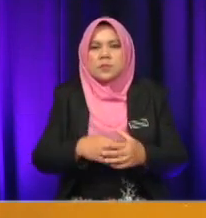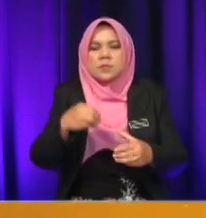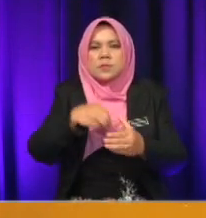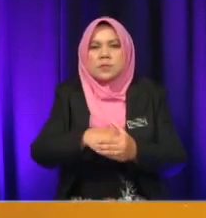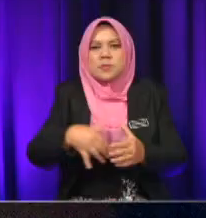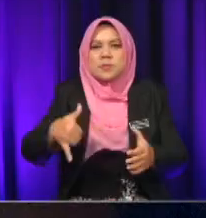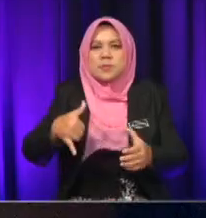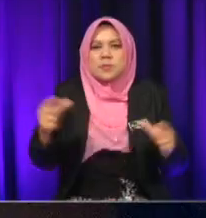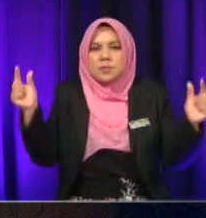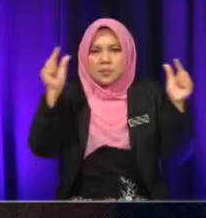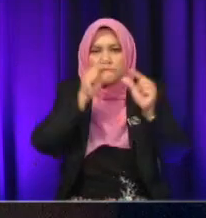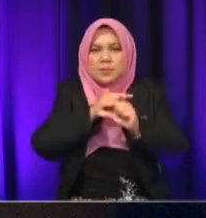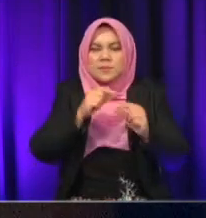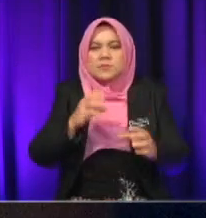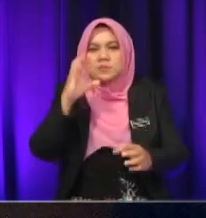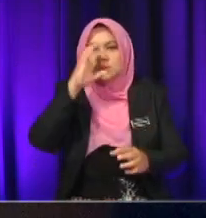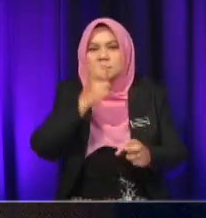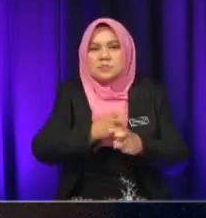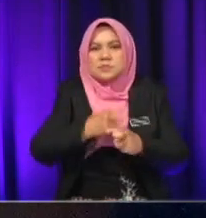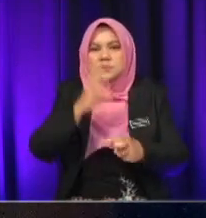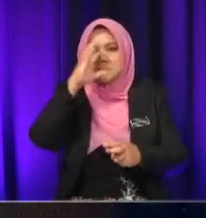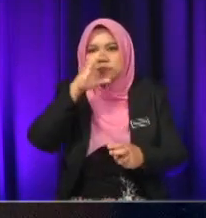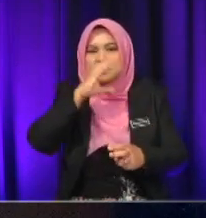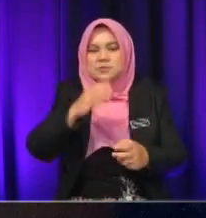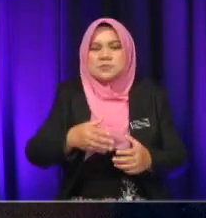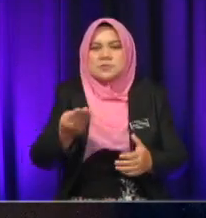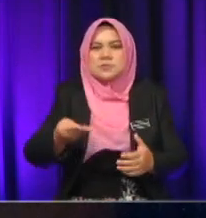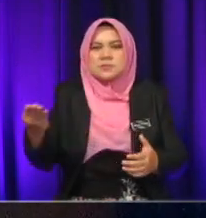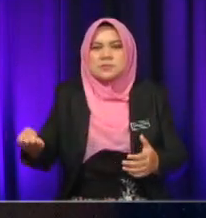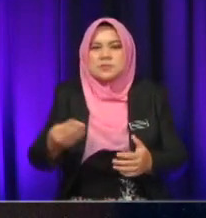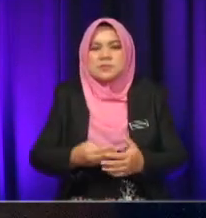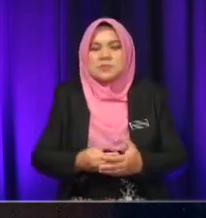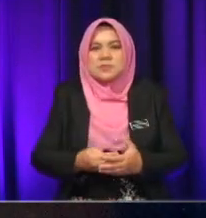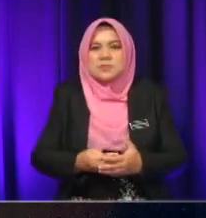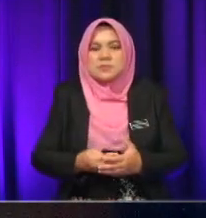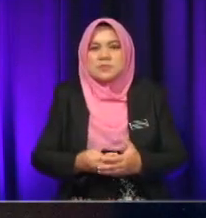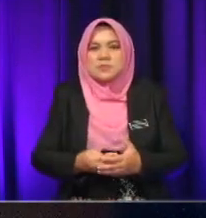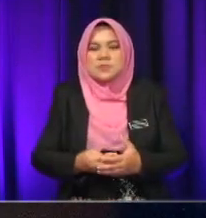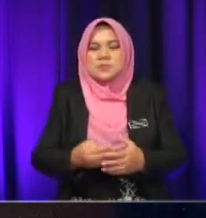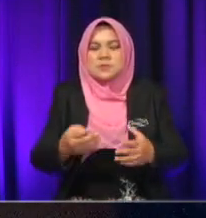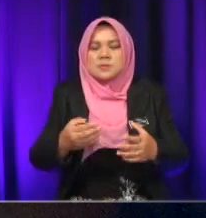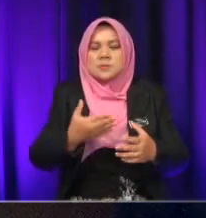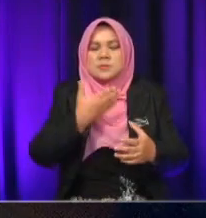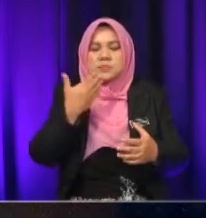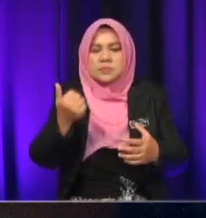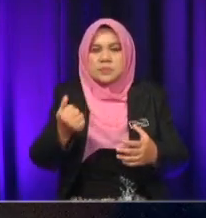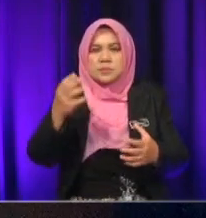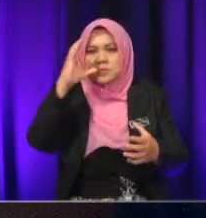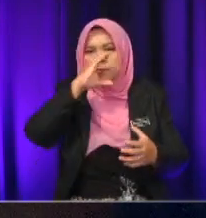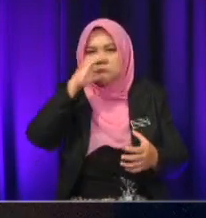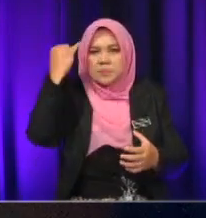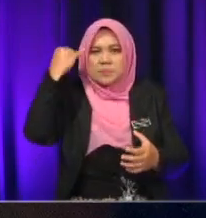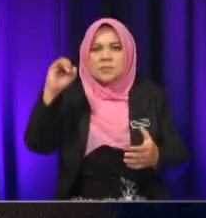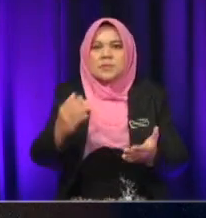cikgu. Susah saya nak cari pen. Wah, hebatnya. Jadi kehebatan mereka ni mencari idea-idea